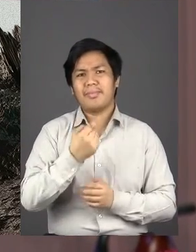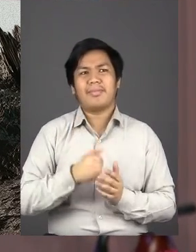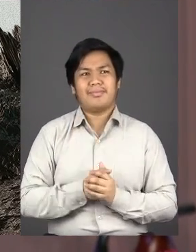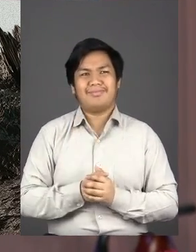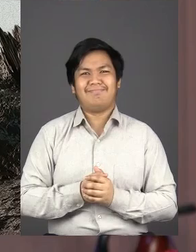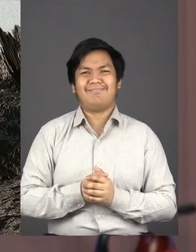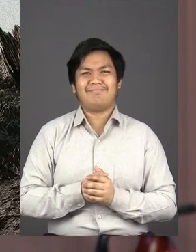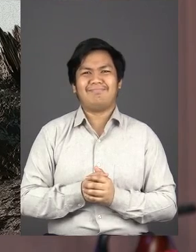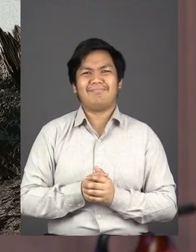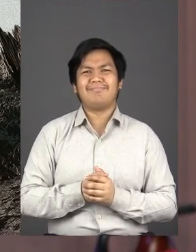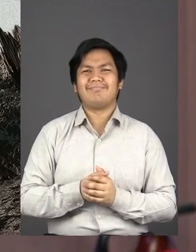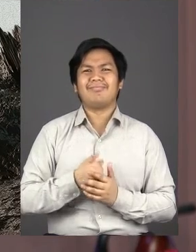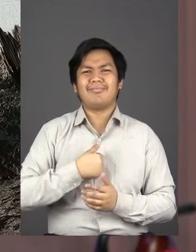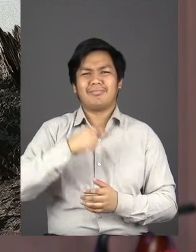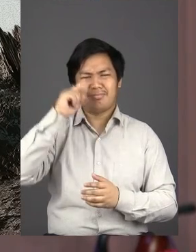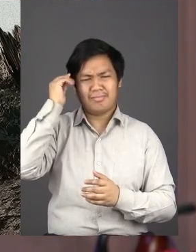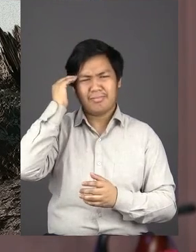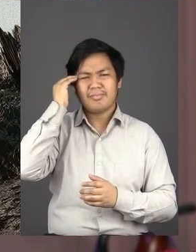Pexman.